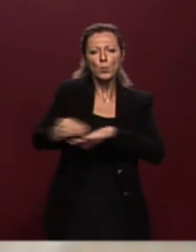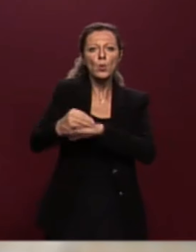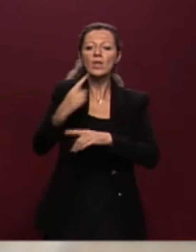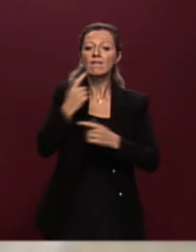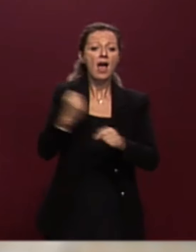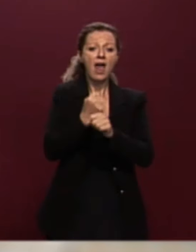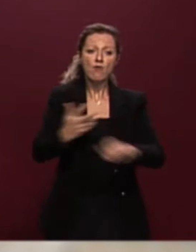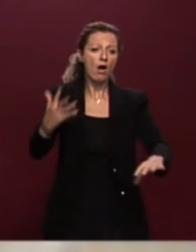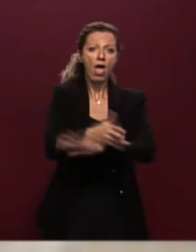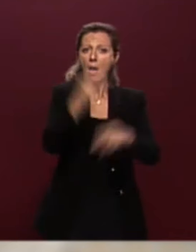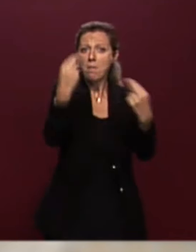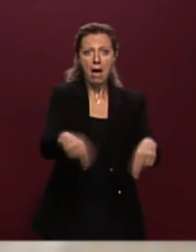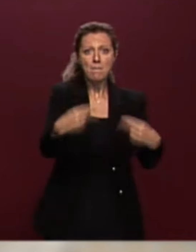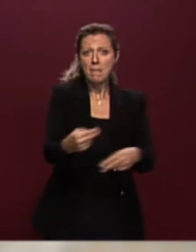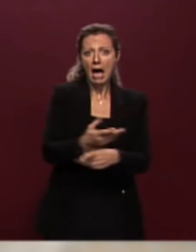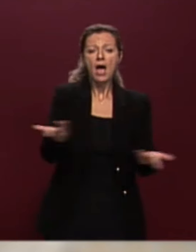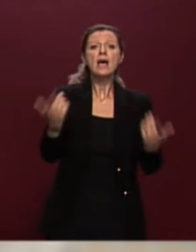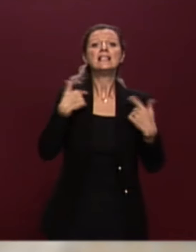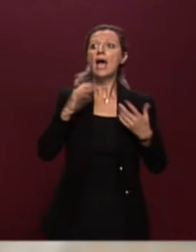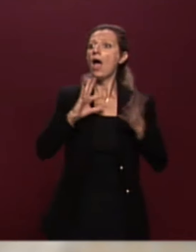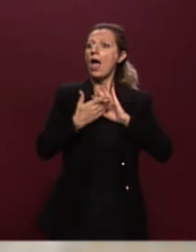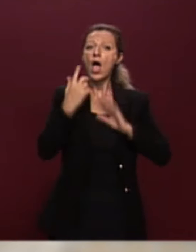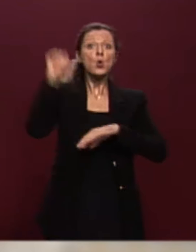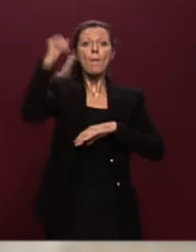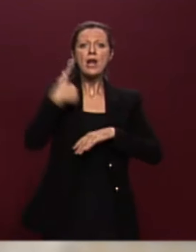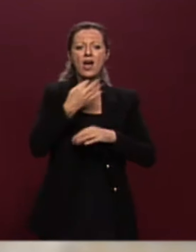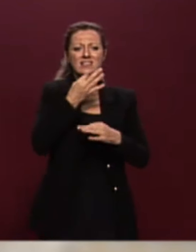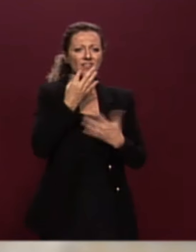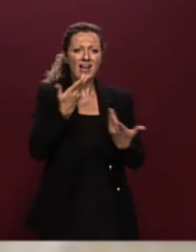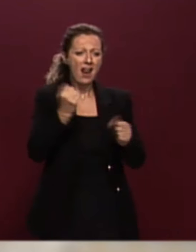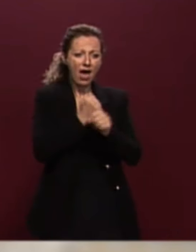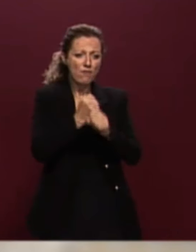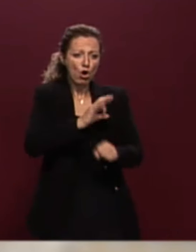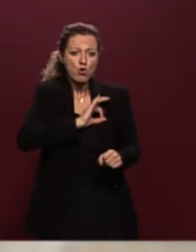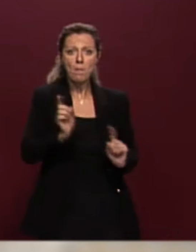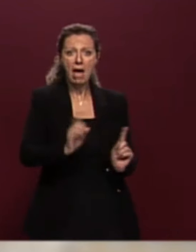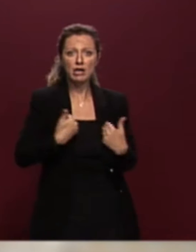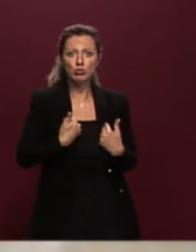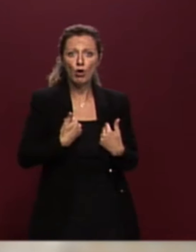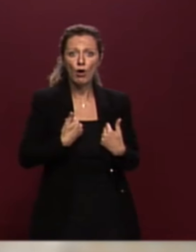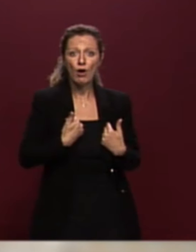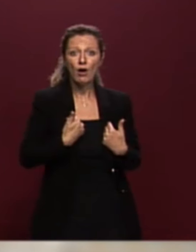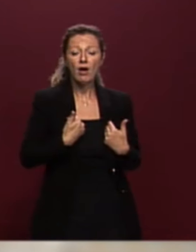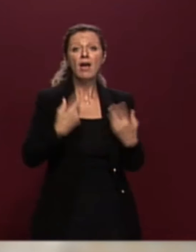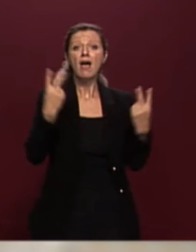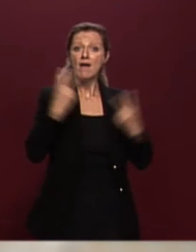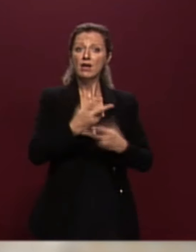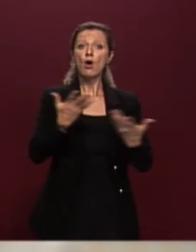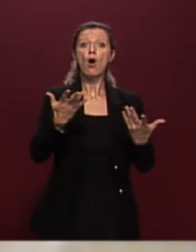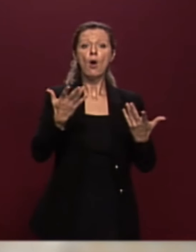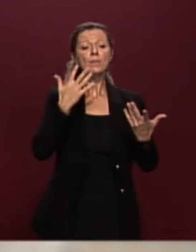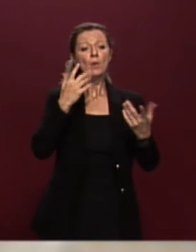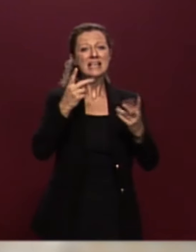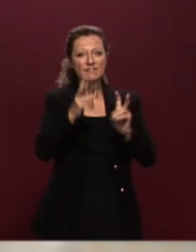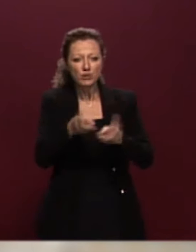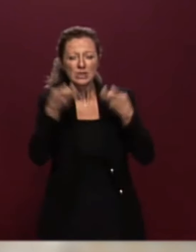lavoro. Se non diventerai un supereroe forse non lo meriti proprio un lavoro, anche se sfruttato, anche se